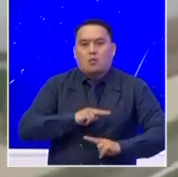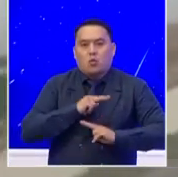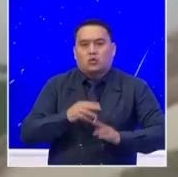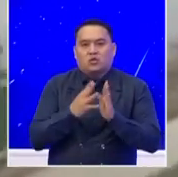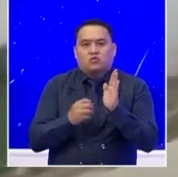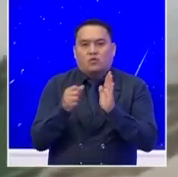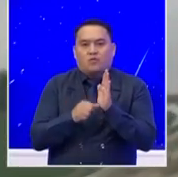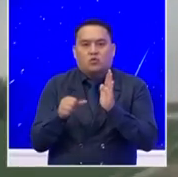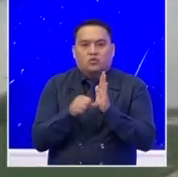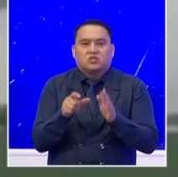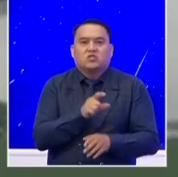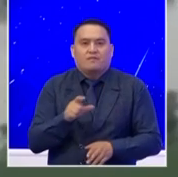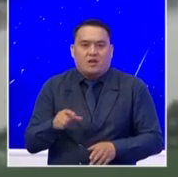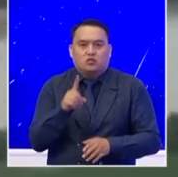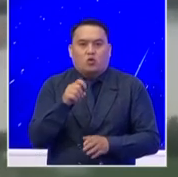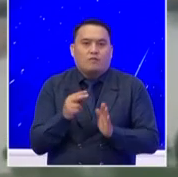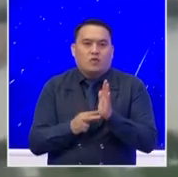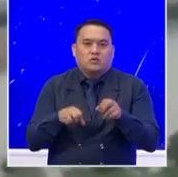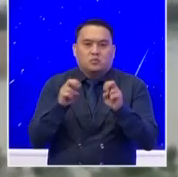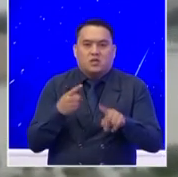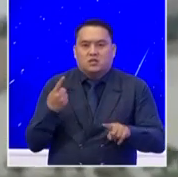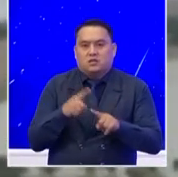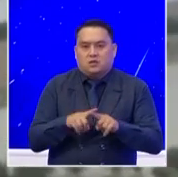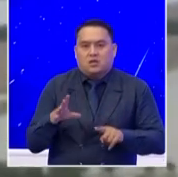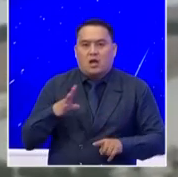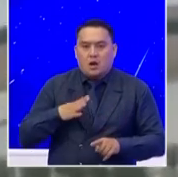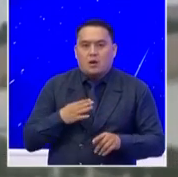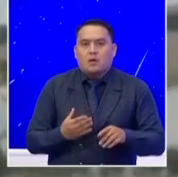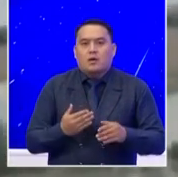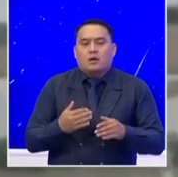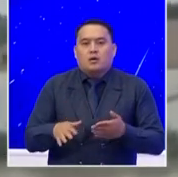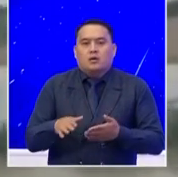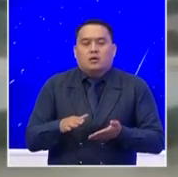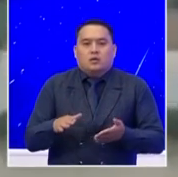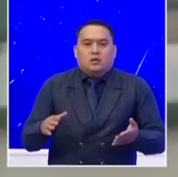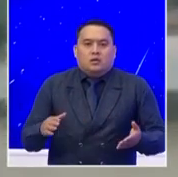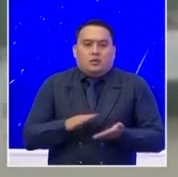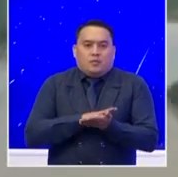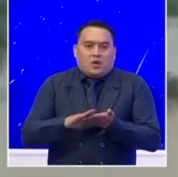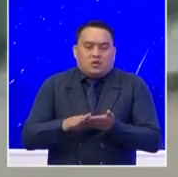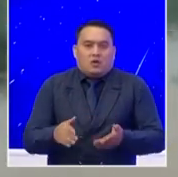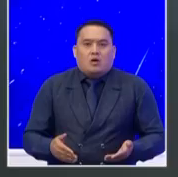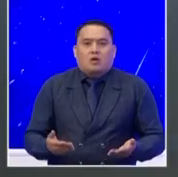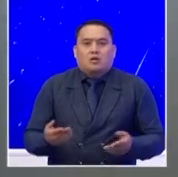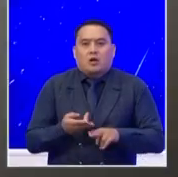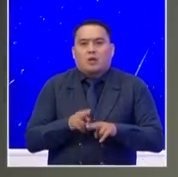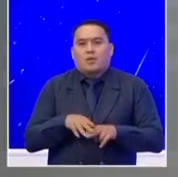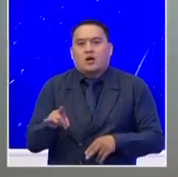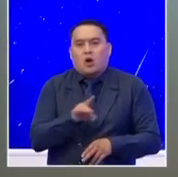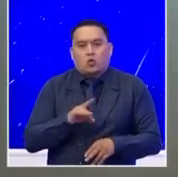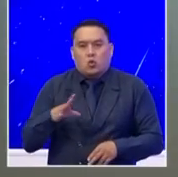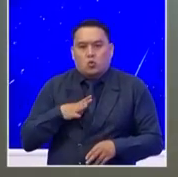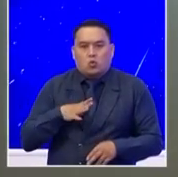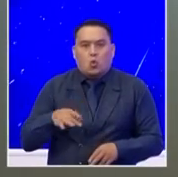задействовано 986 человек и 180 единиц техники. Ликвидацией последствий потопления населенных пунктов Мактааральского